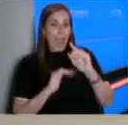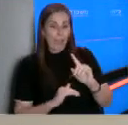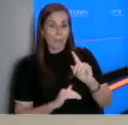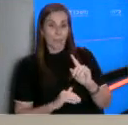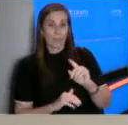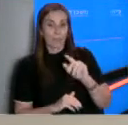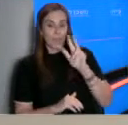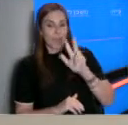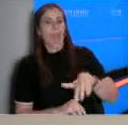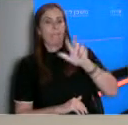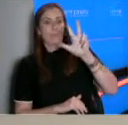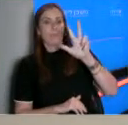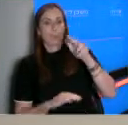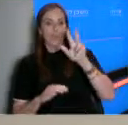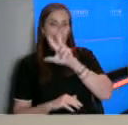לב,